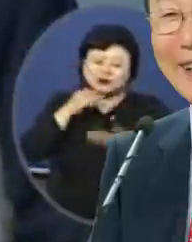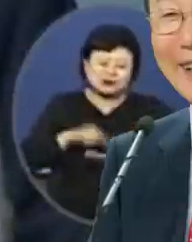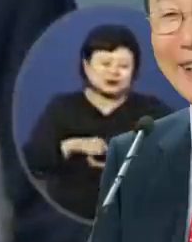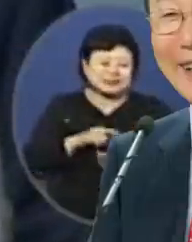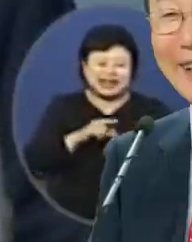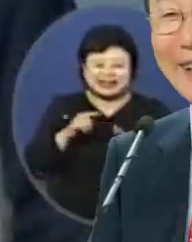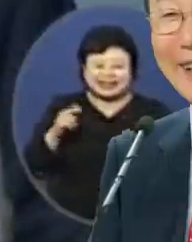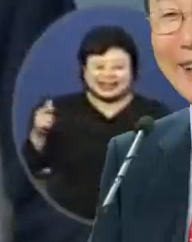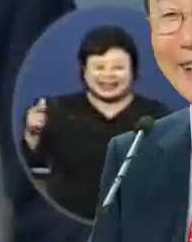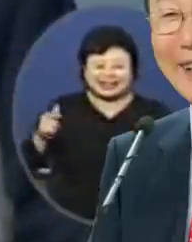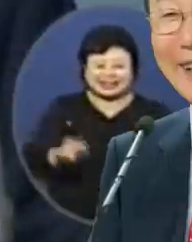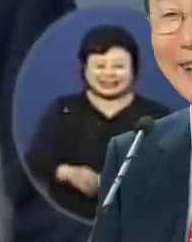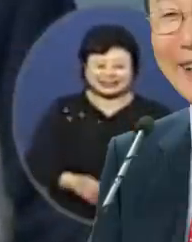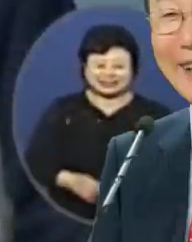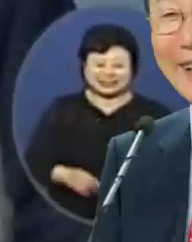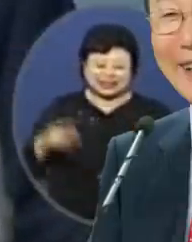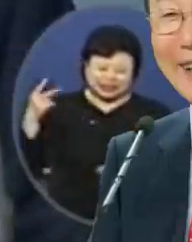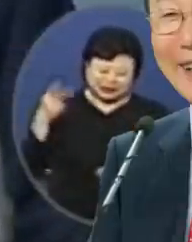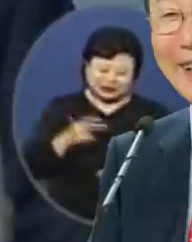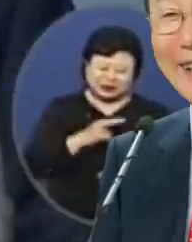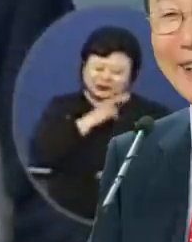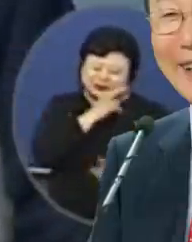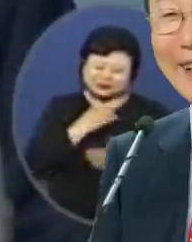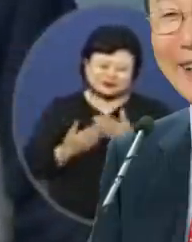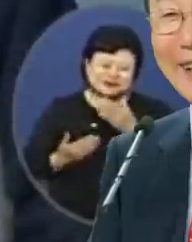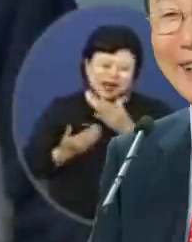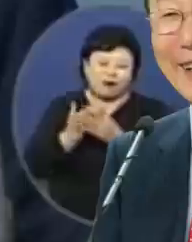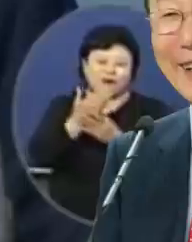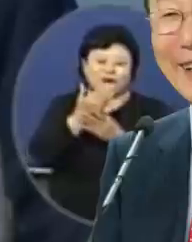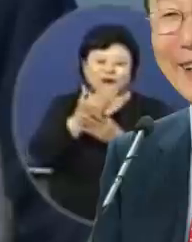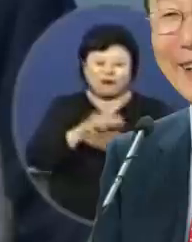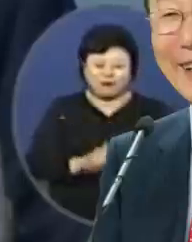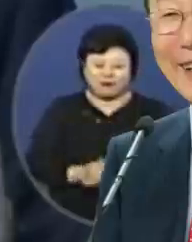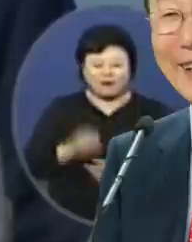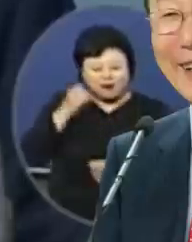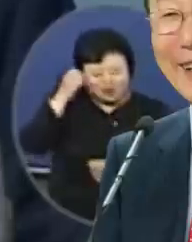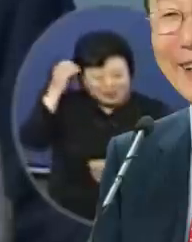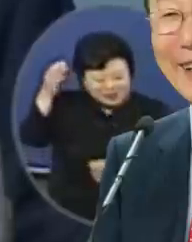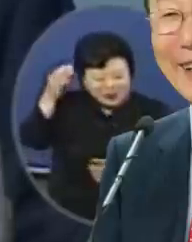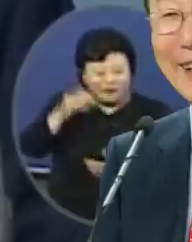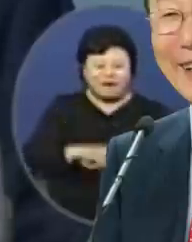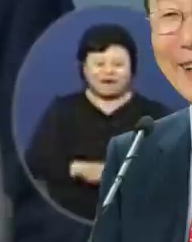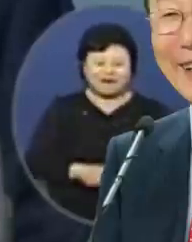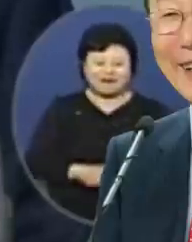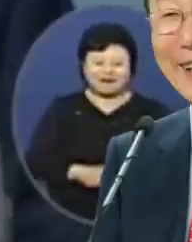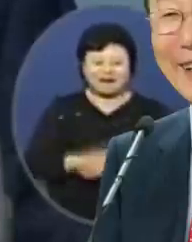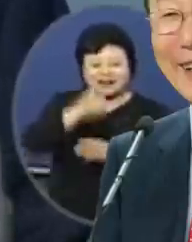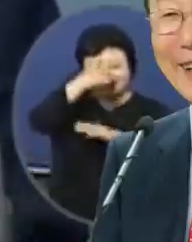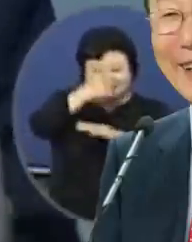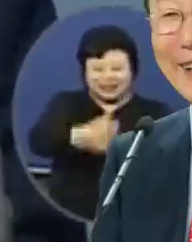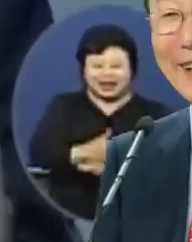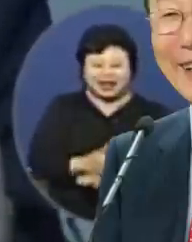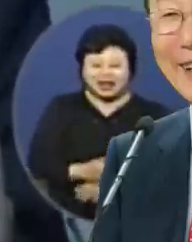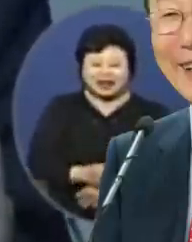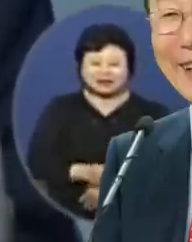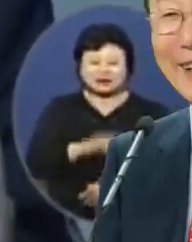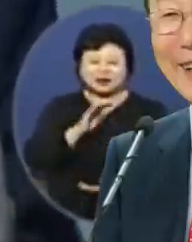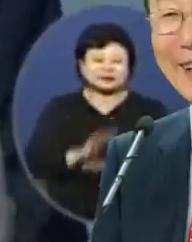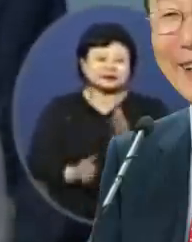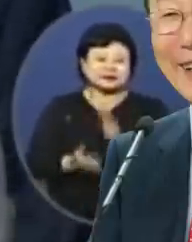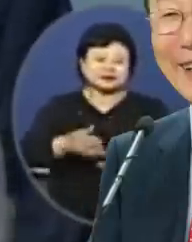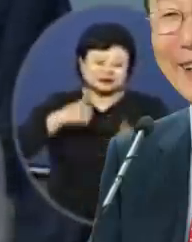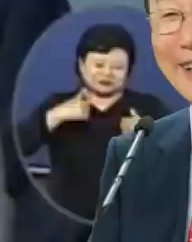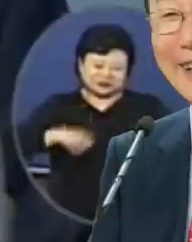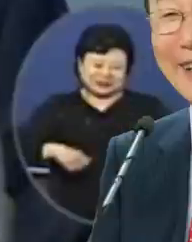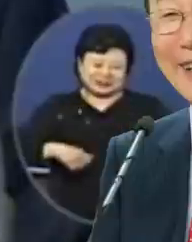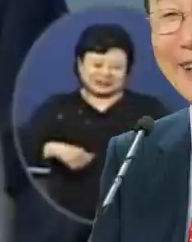말입니다. 자꾸 의심이 생기고 잊어버리고 나중에는 손 털어버리는 것입니다.